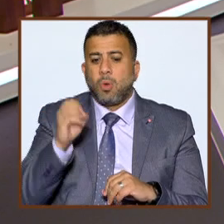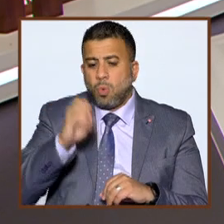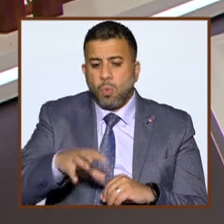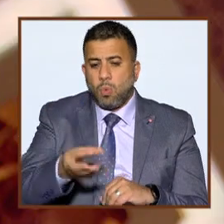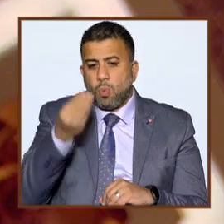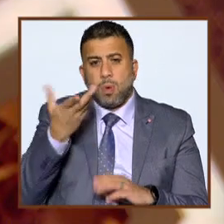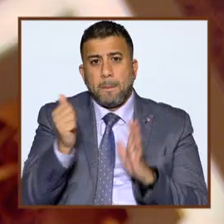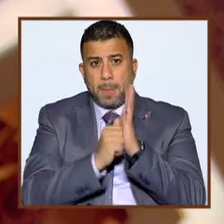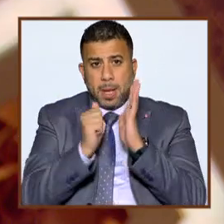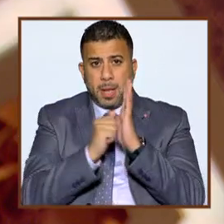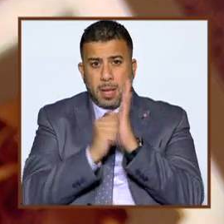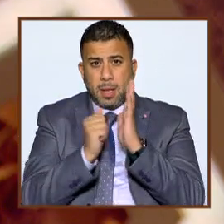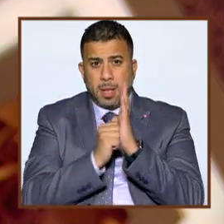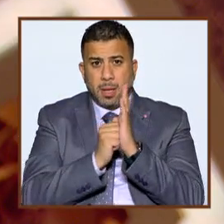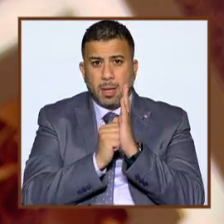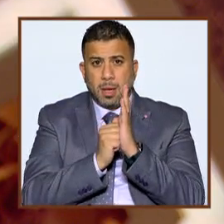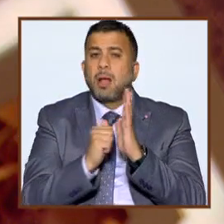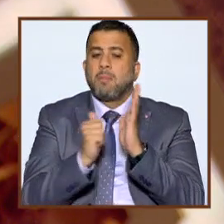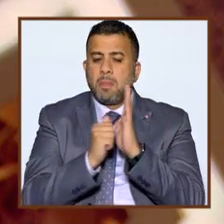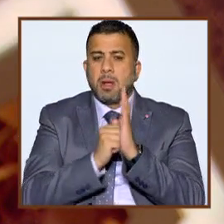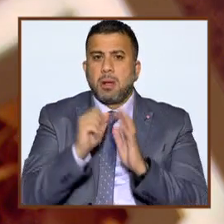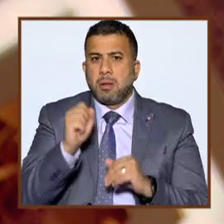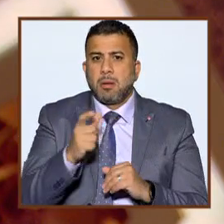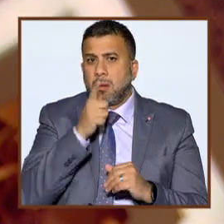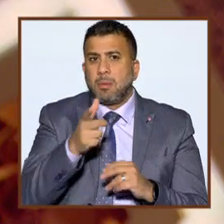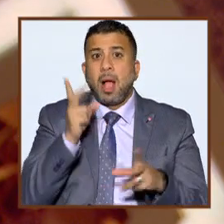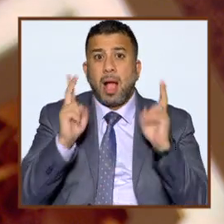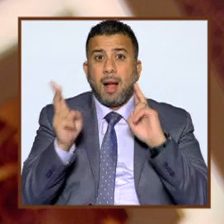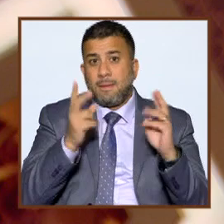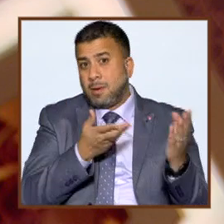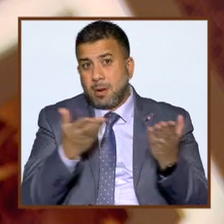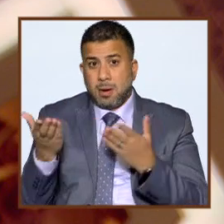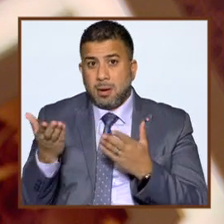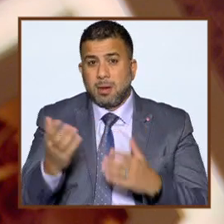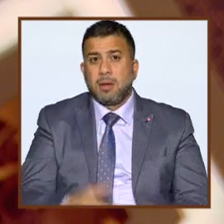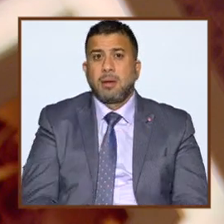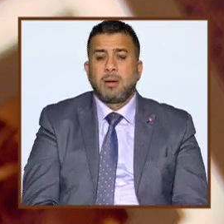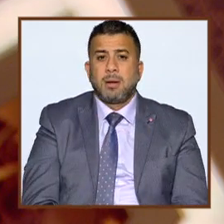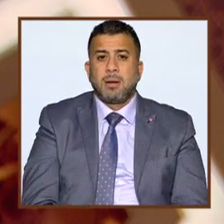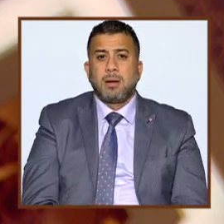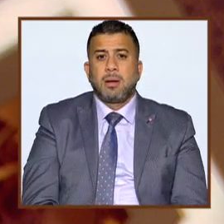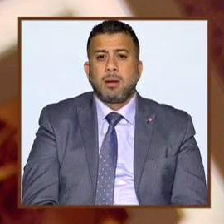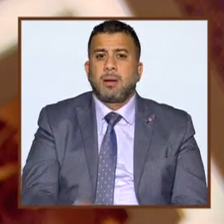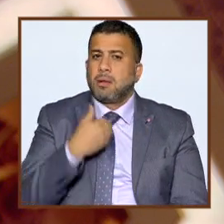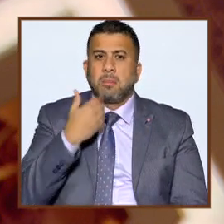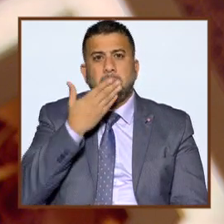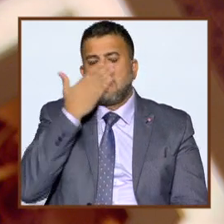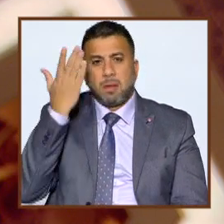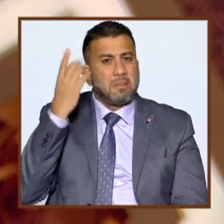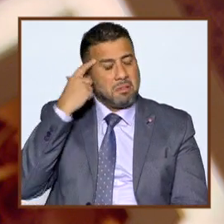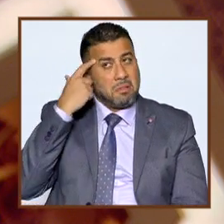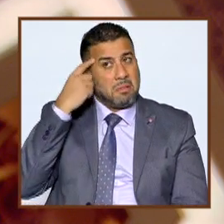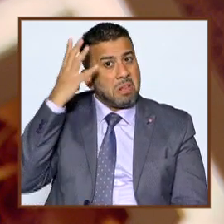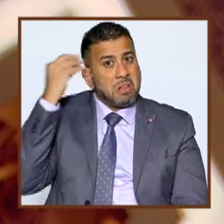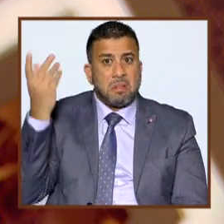وجدت؟ في البيت عندك؟ في البيت. وكان عندكم مناسبة لما جابته؟ ممكن ما أعرف، أنا ما أتذكر